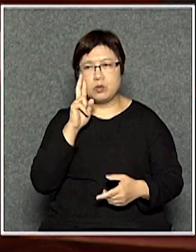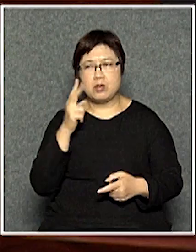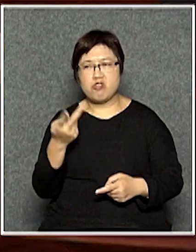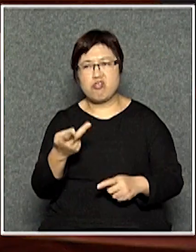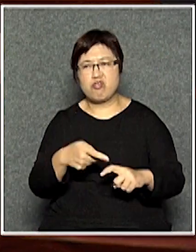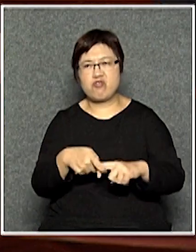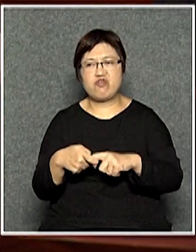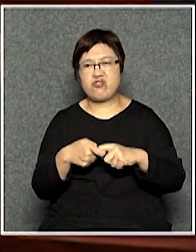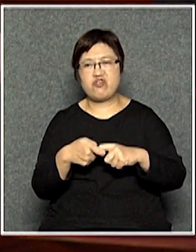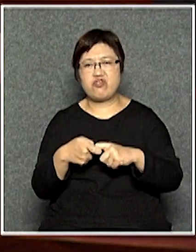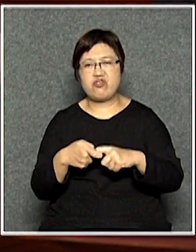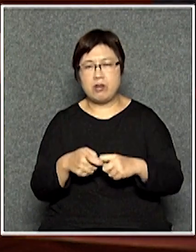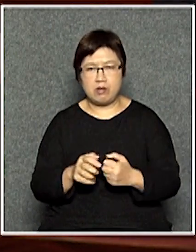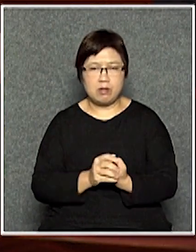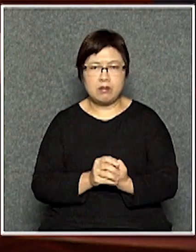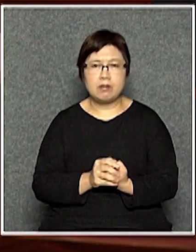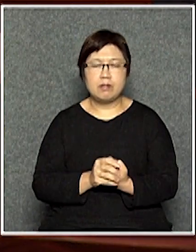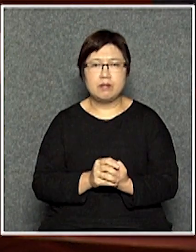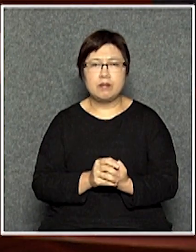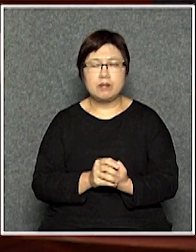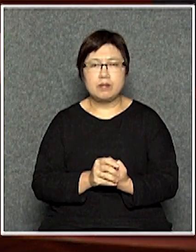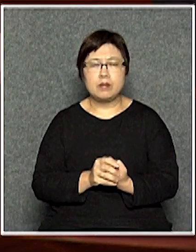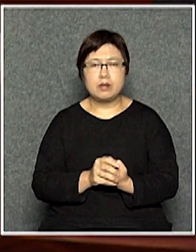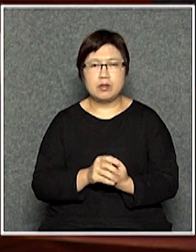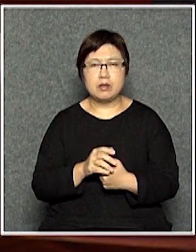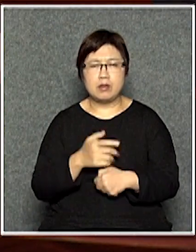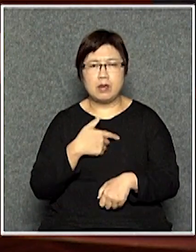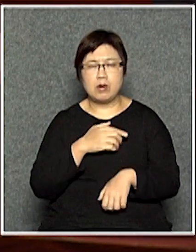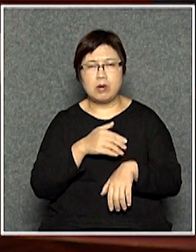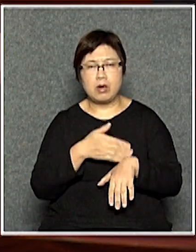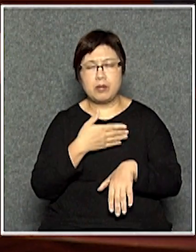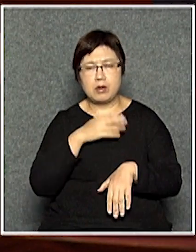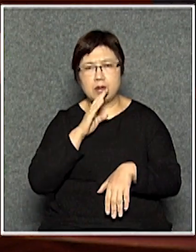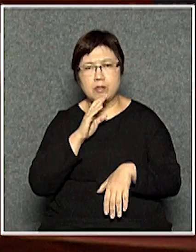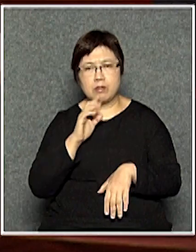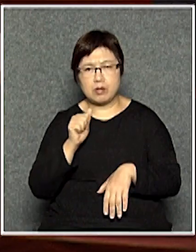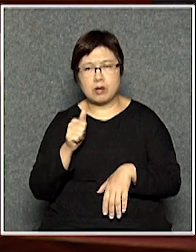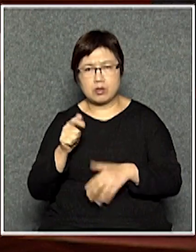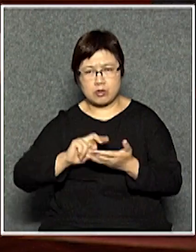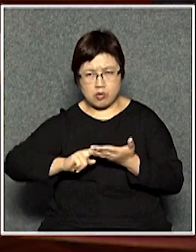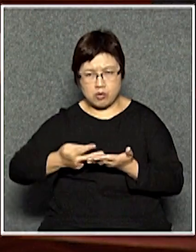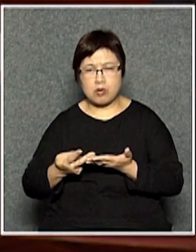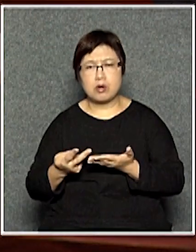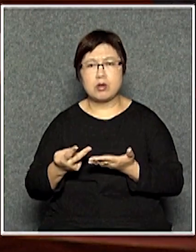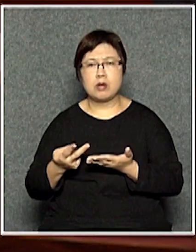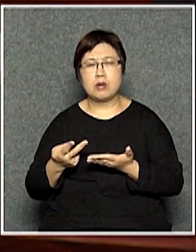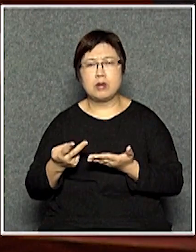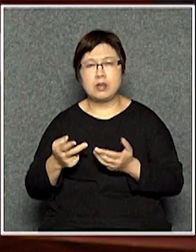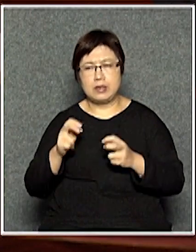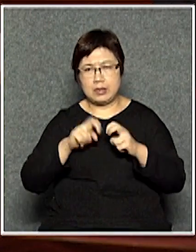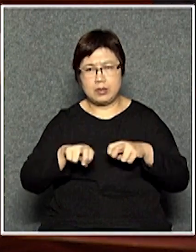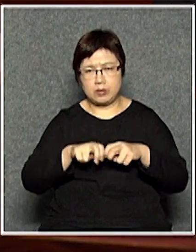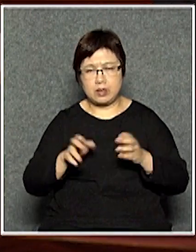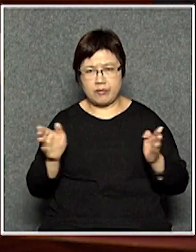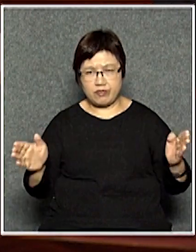龍通。但是正如我剛才說的，並非是修改那個調查範圍，